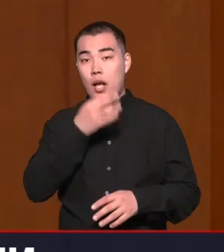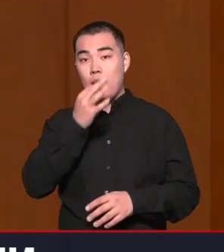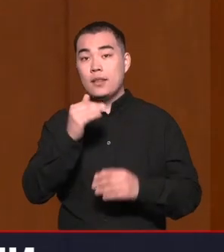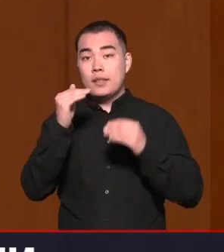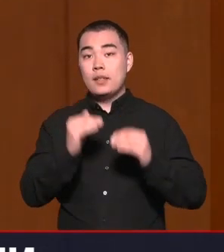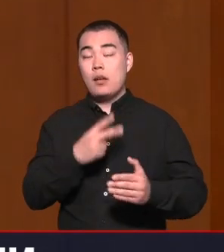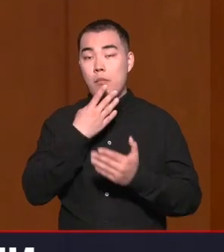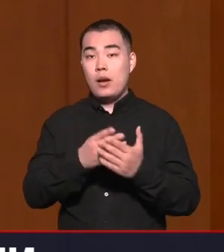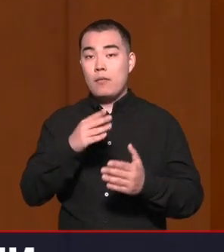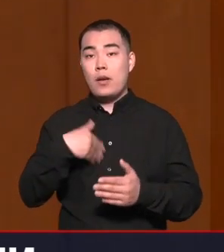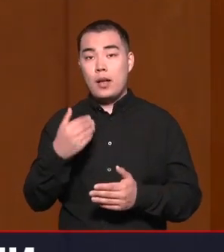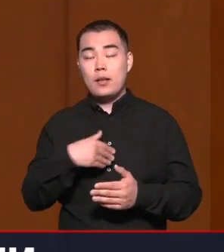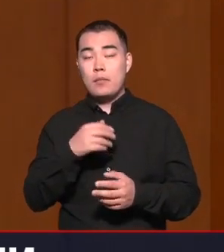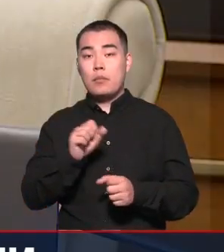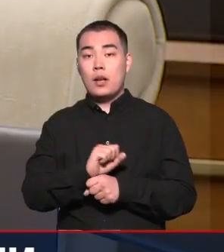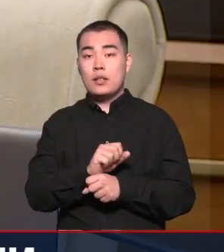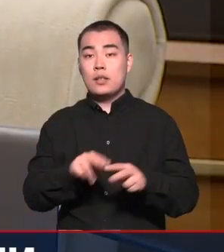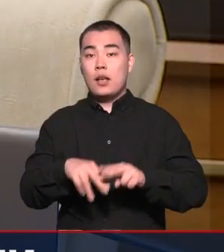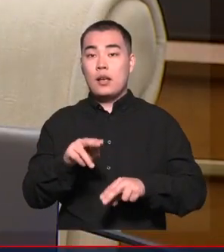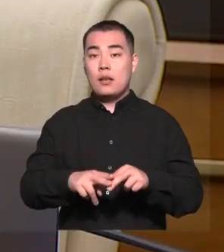низкой эффективности машиностроительной отрасли.